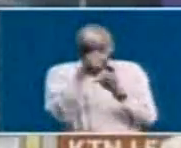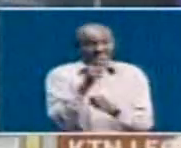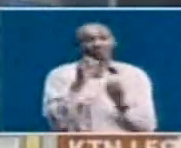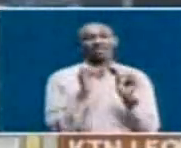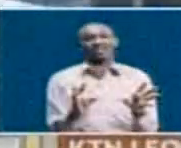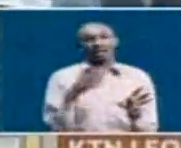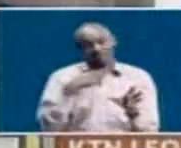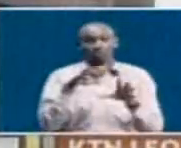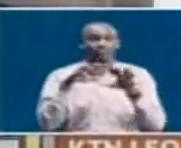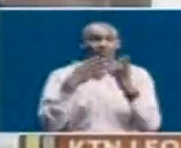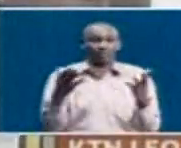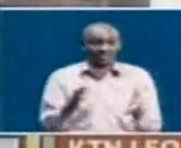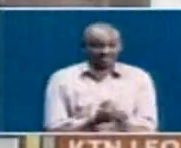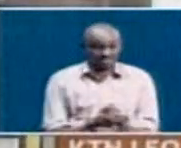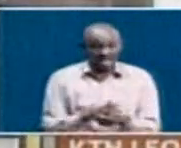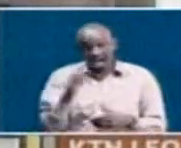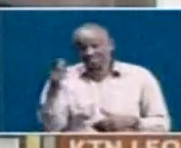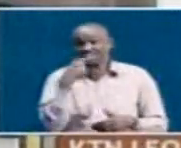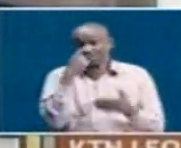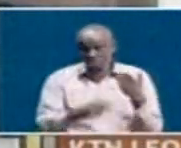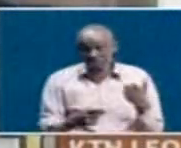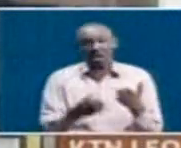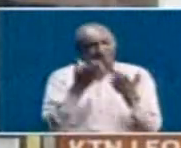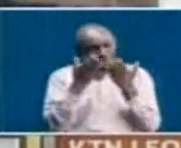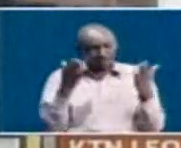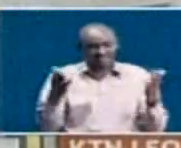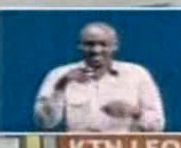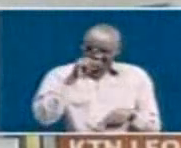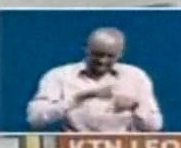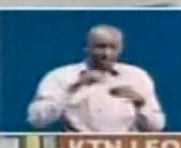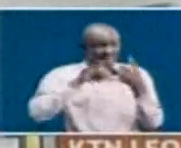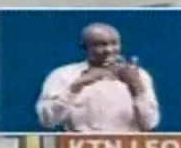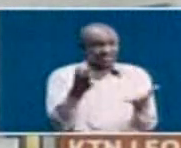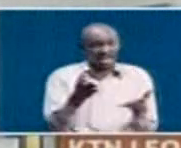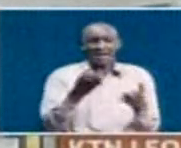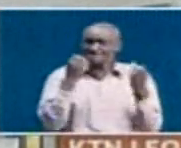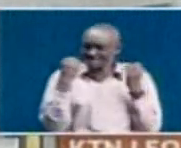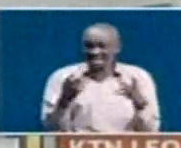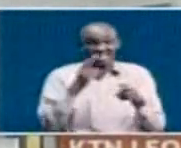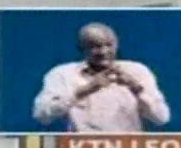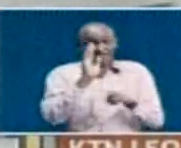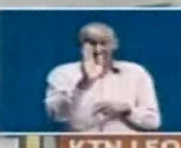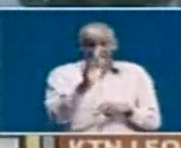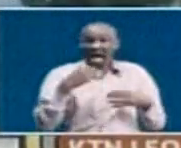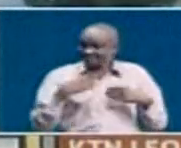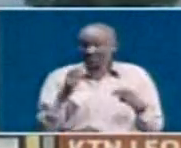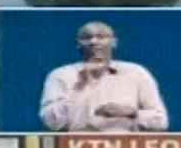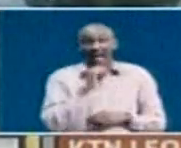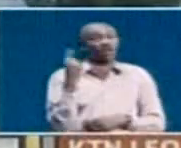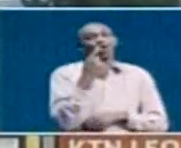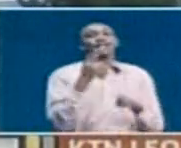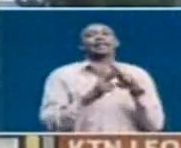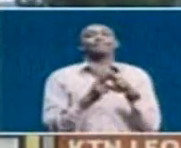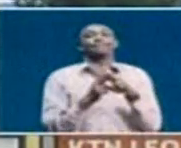masuala ya umiliki wa mali, huku baadhi wakidai kuwa mali inayomilikiwa katika ndoa mara nyingi haina majina yao ila ya wanaume tu,